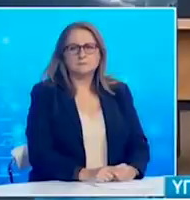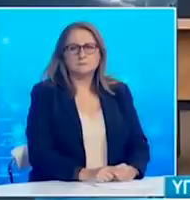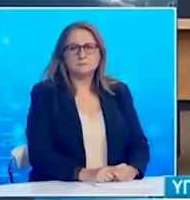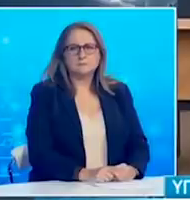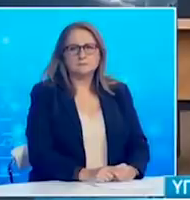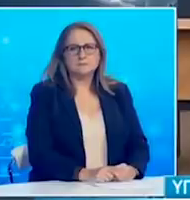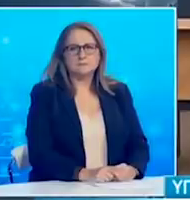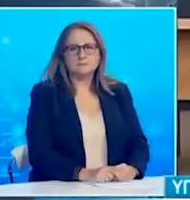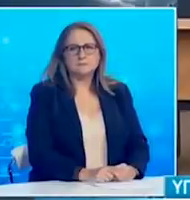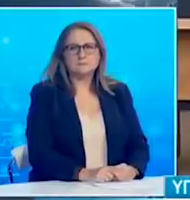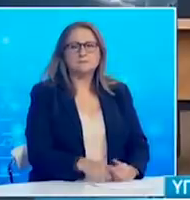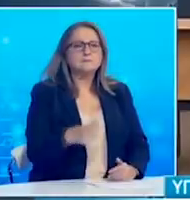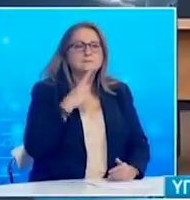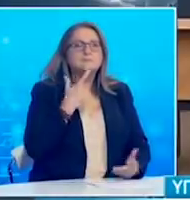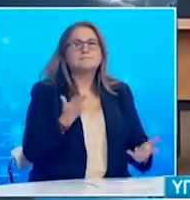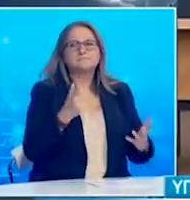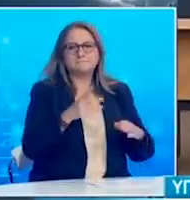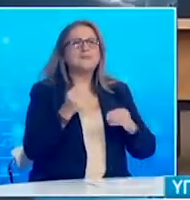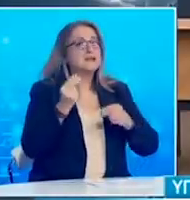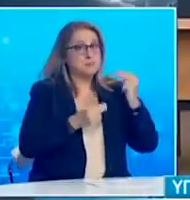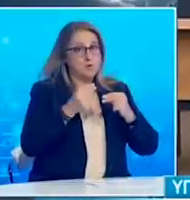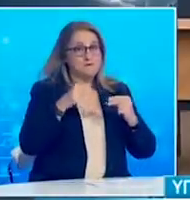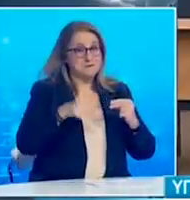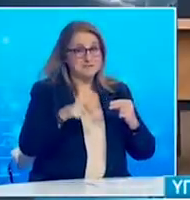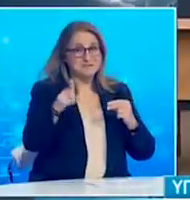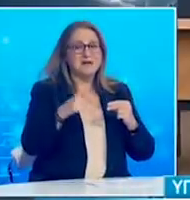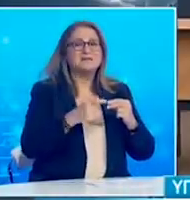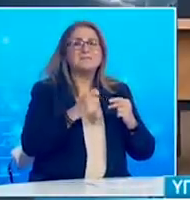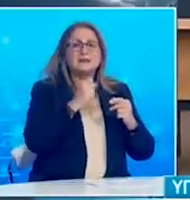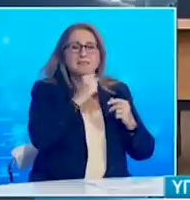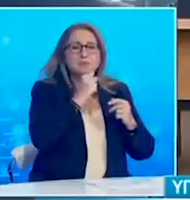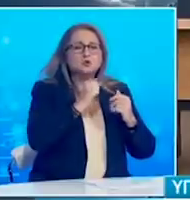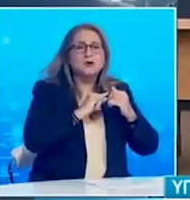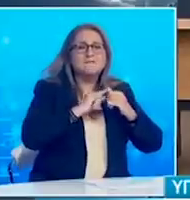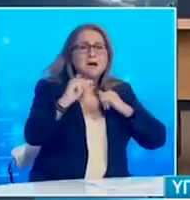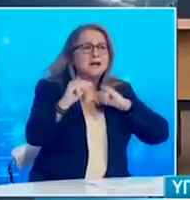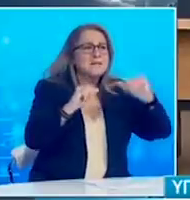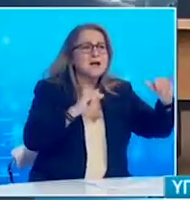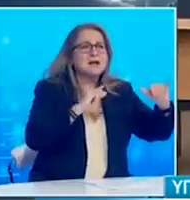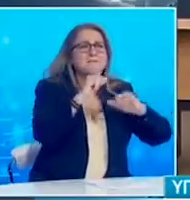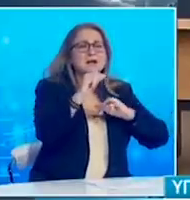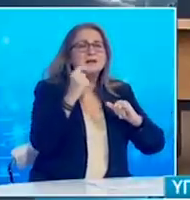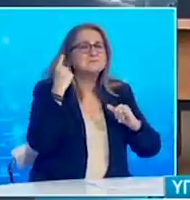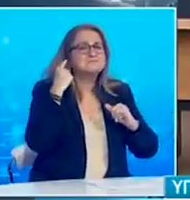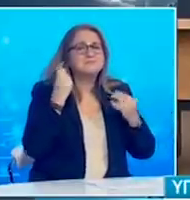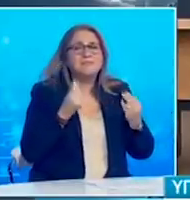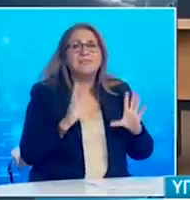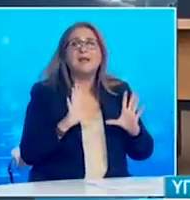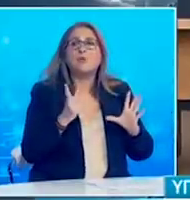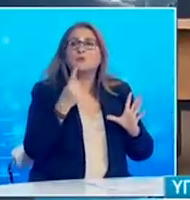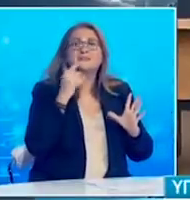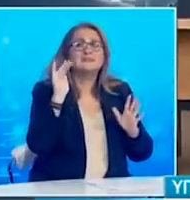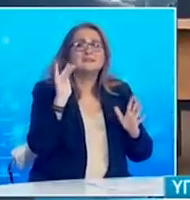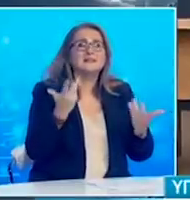διάστημα με τέτοια νούμερα, γνωρίσατε τι για τα παιδί, τα ορφανά κρούσματα κλπ. Εγώ θα ήθελα να ρωτήσω, σύμφωνα με τα μαθηματικά μοντέλα